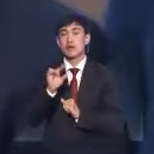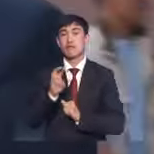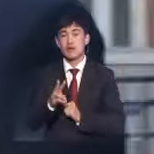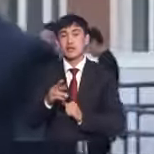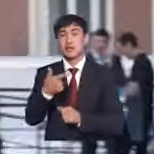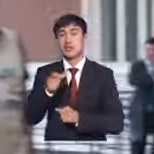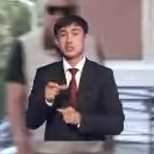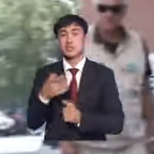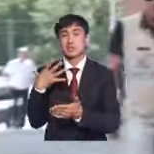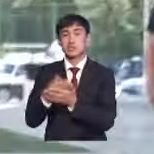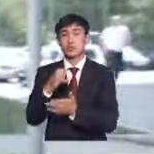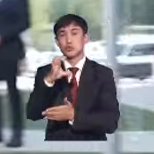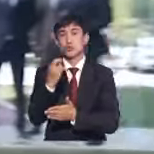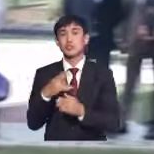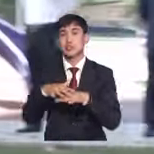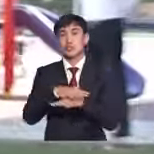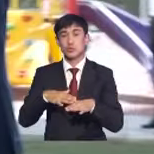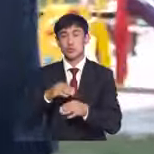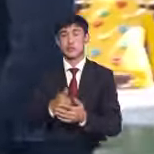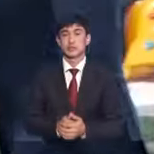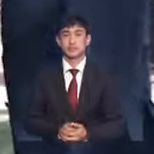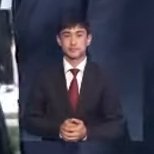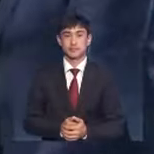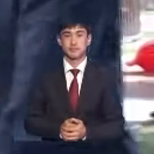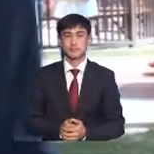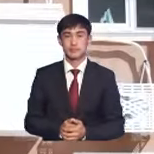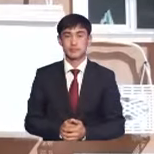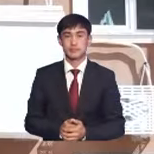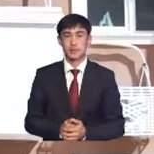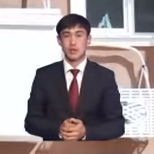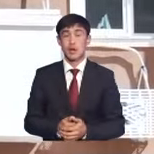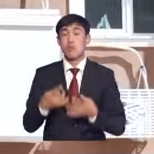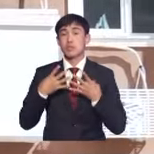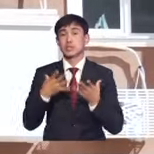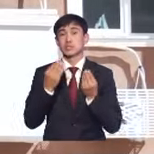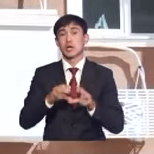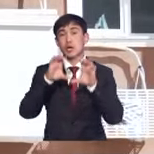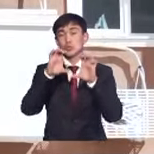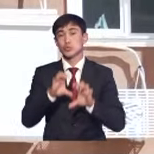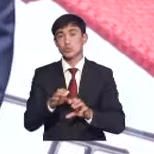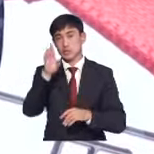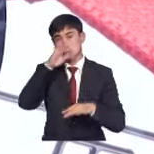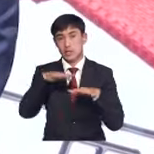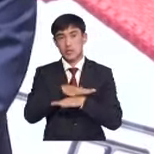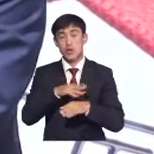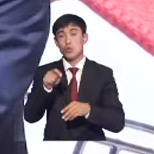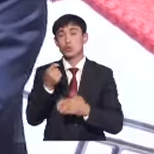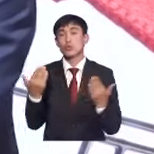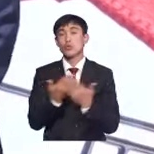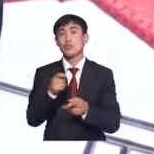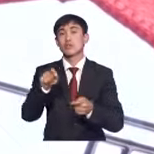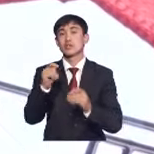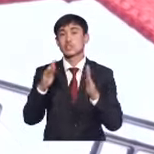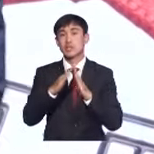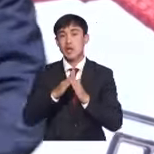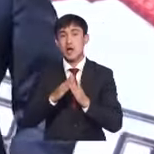для граждан, относящихся к социально уязвимым слоям населения. В канун празднования Дня Конституции страны ключи от нового жилья